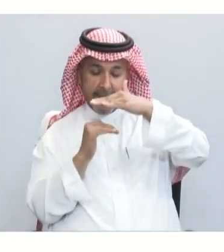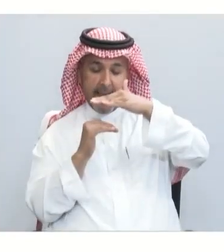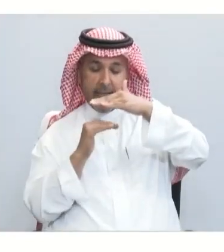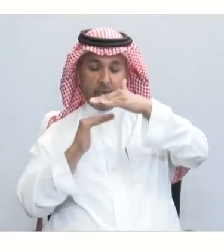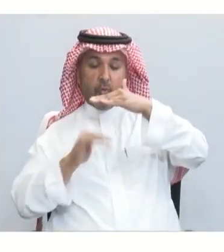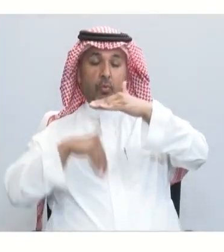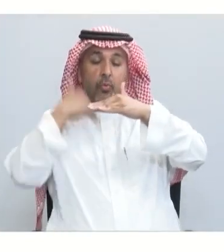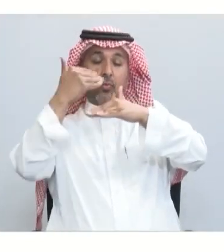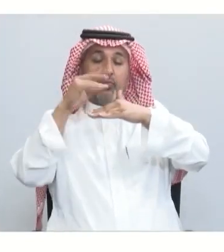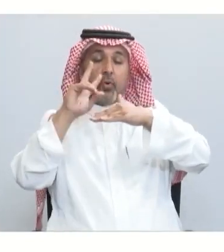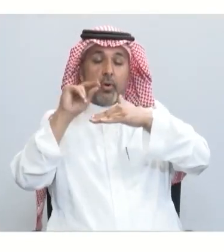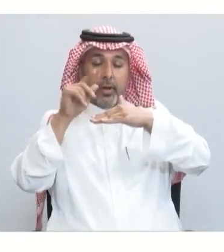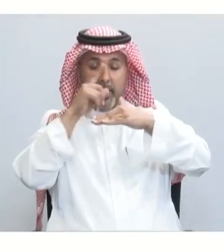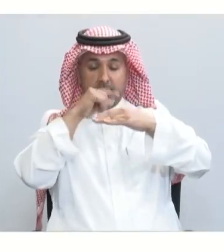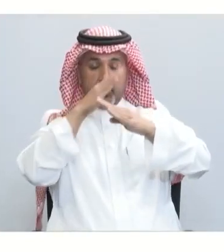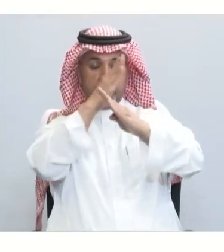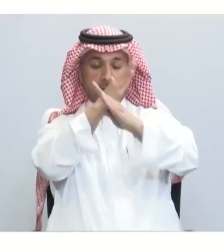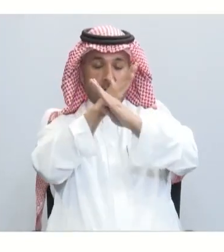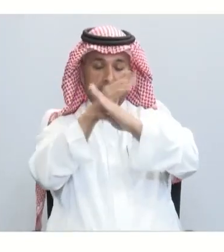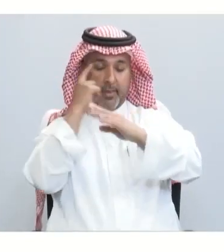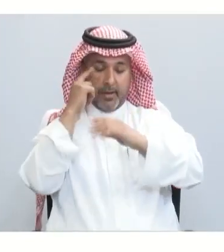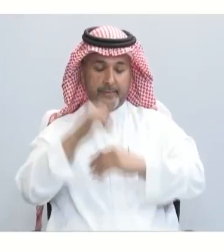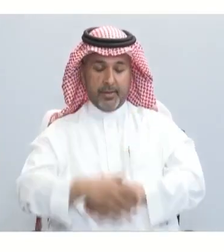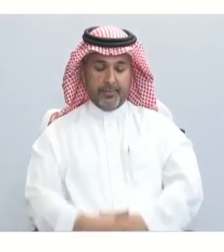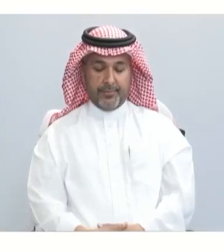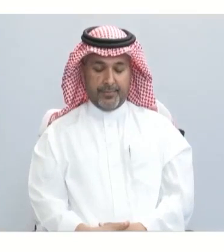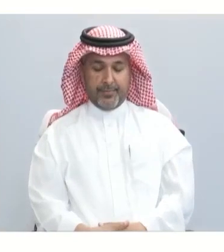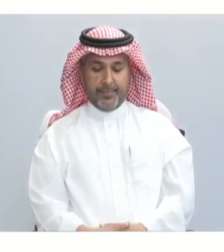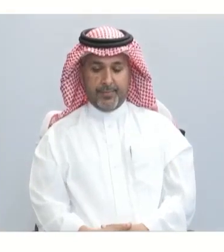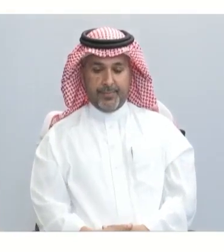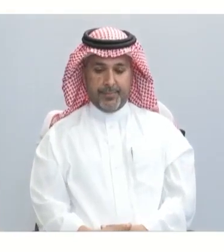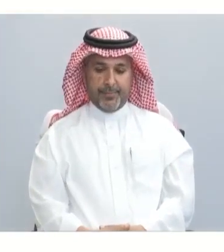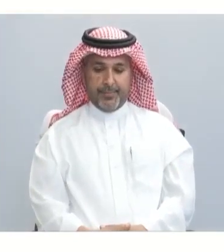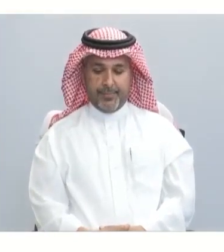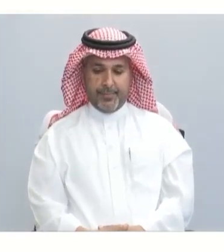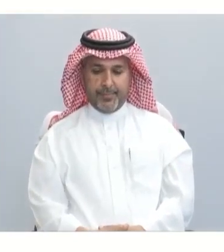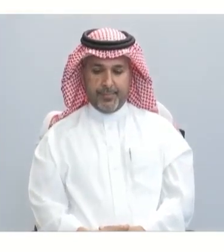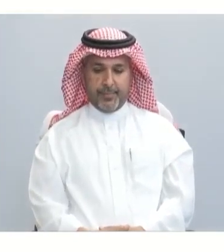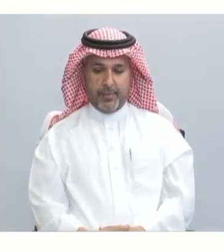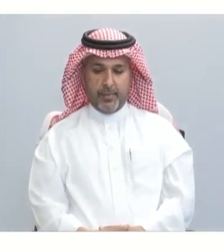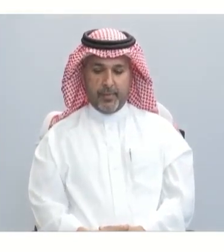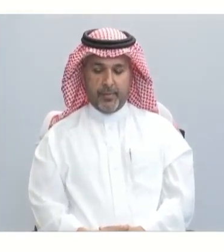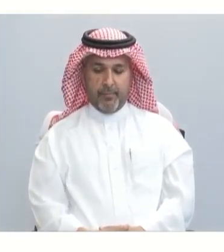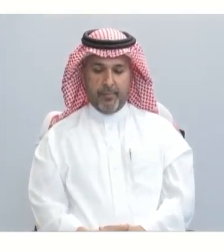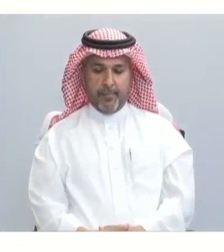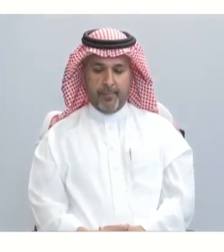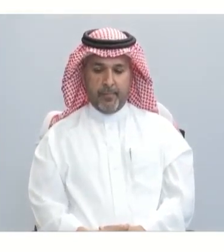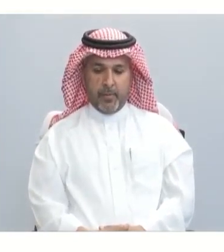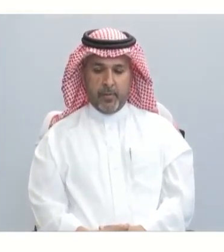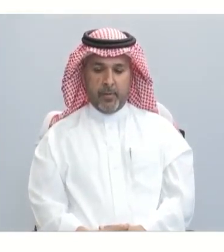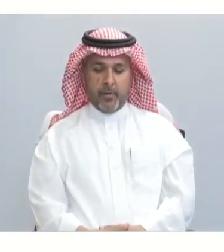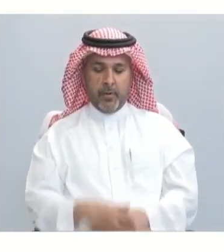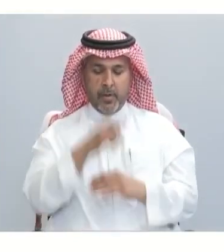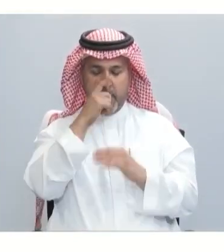من المقام طبعا نلغيه بطرق يجوز ان نسويها مثل هنا طبعا انا ضربت في مرافق المقام